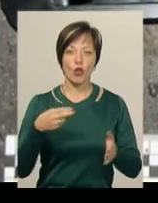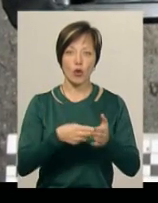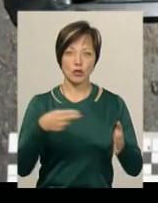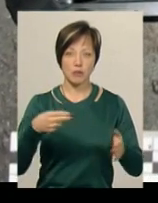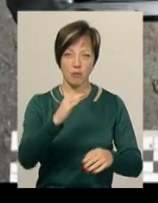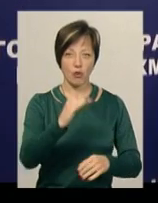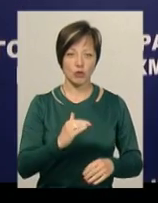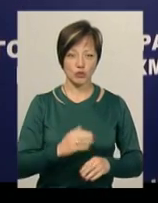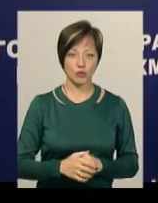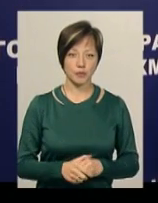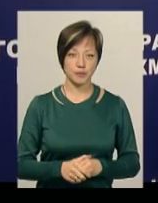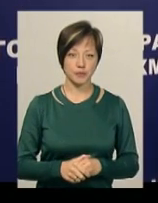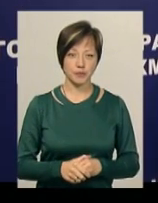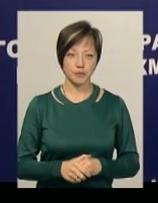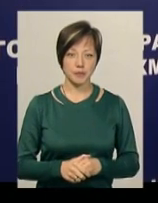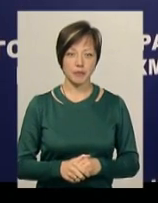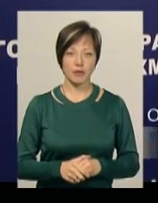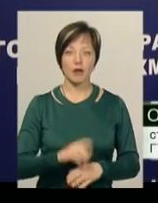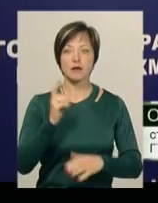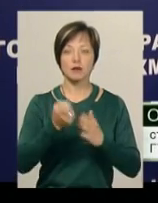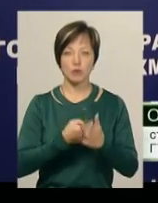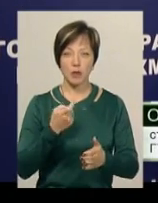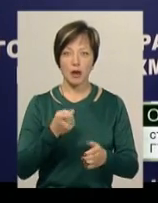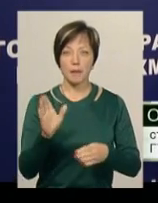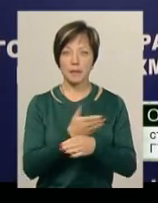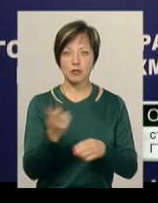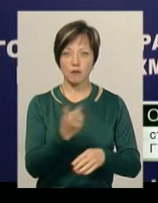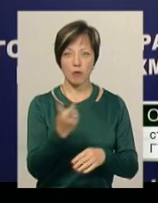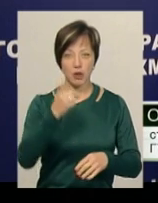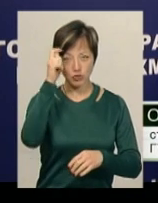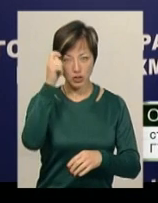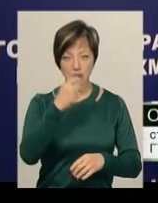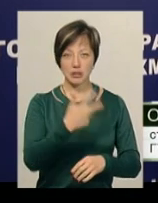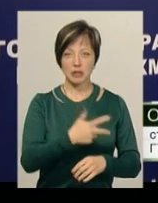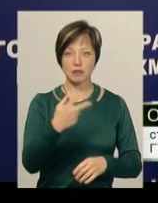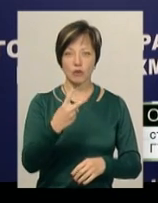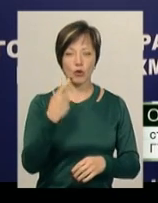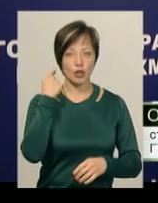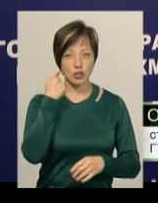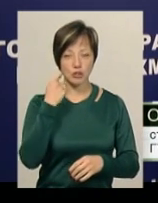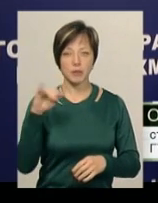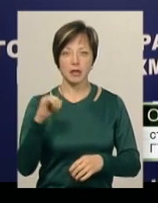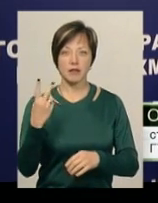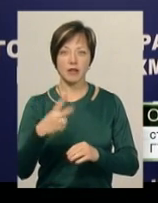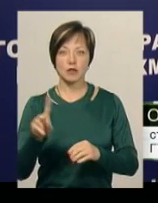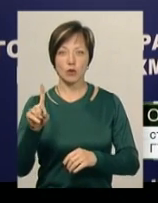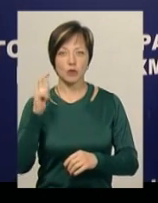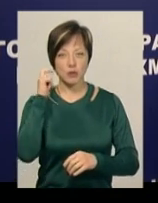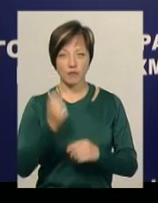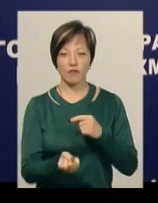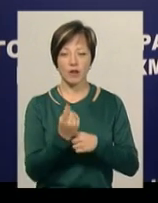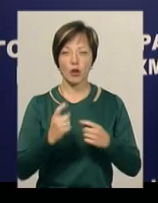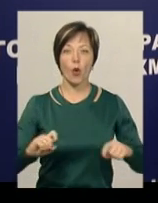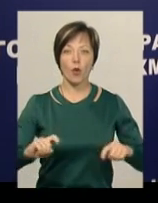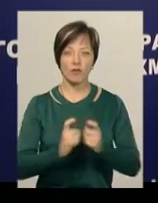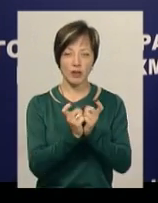молодшого. Як стало відомо, між двома чоловіками, 32-річним та 21-річним, виник